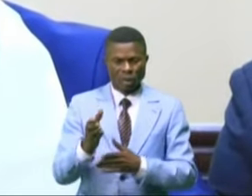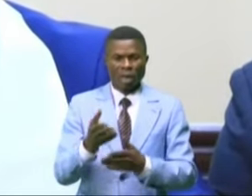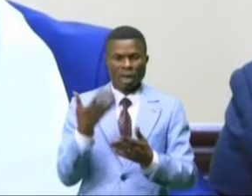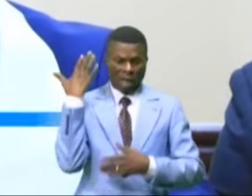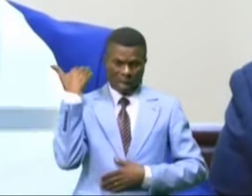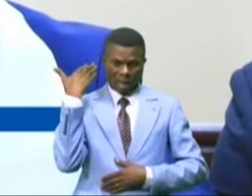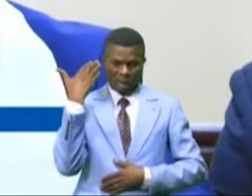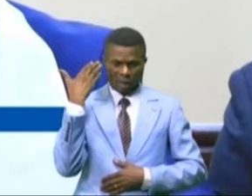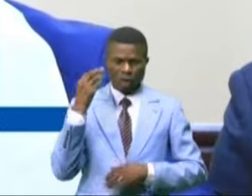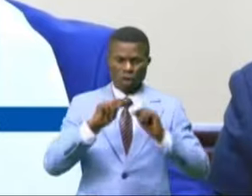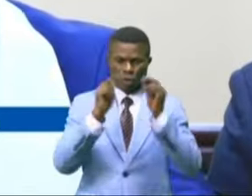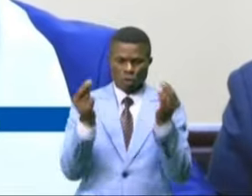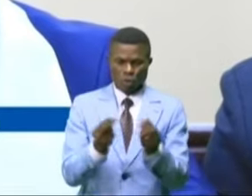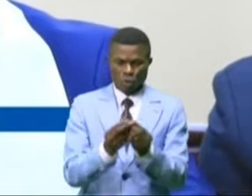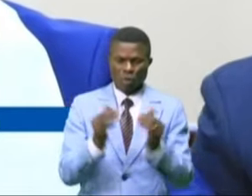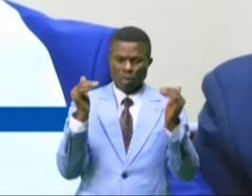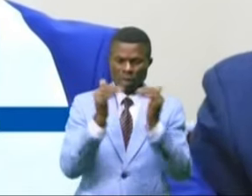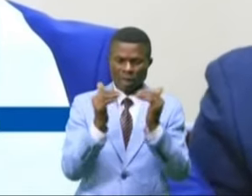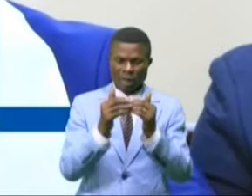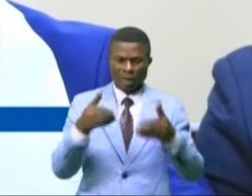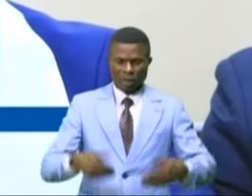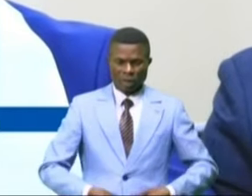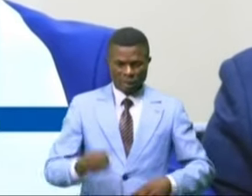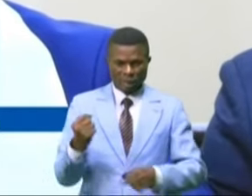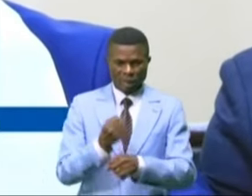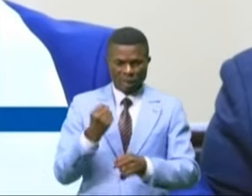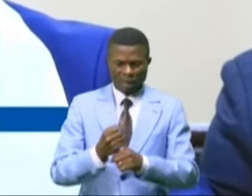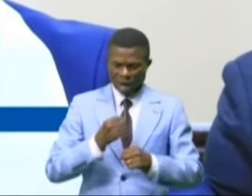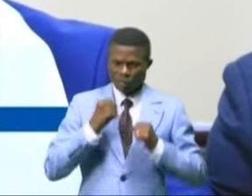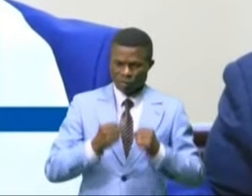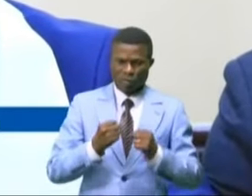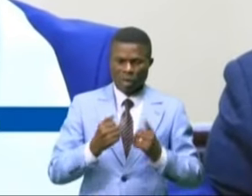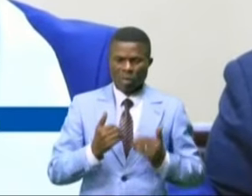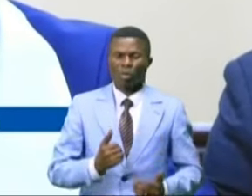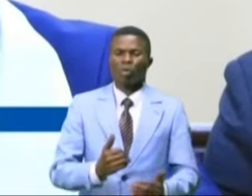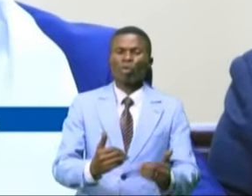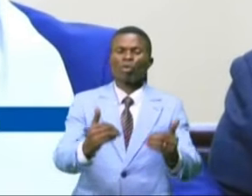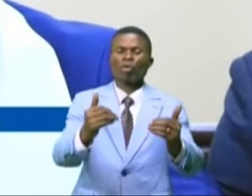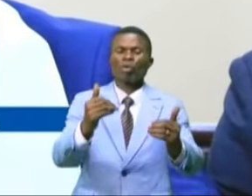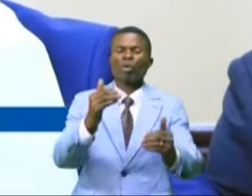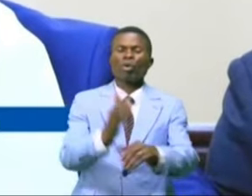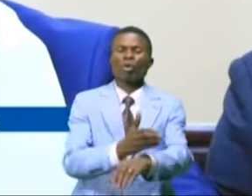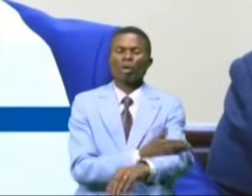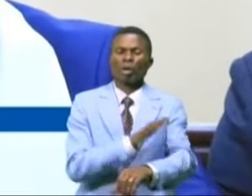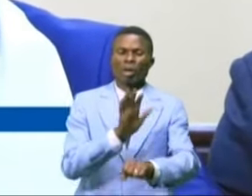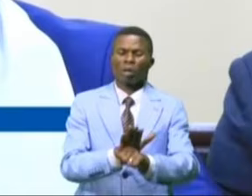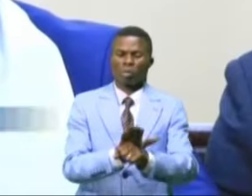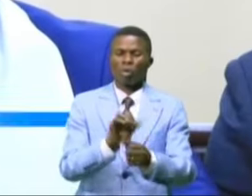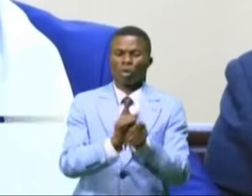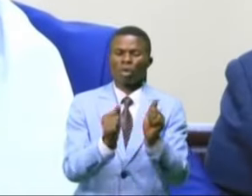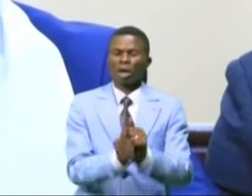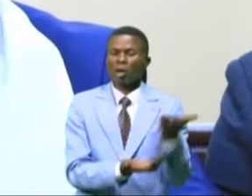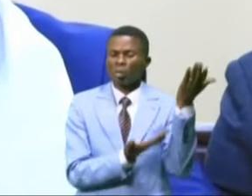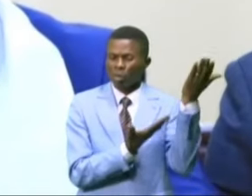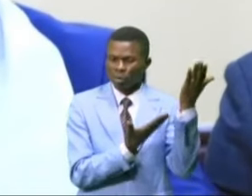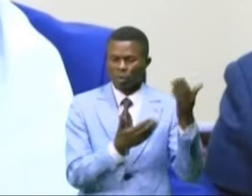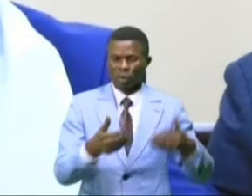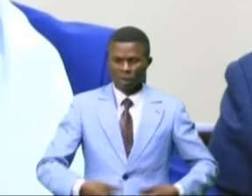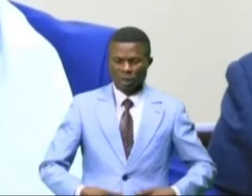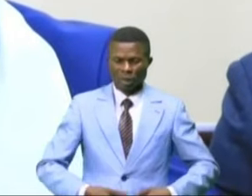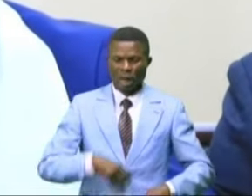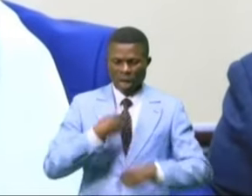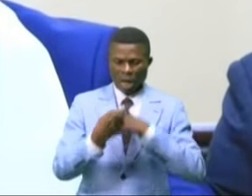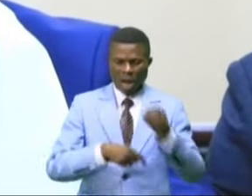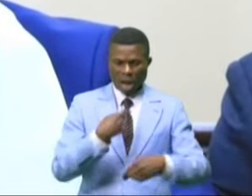le Front commun de la jeunesse a travaillé sans relâche pour faire avancer plusieurs causes importantes de la jeunesse, en menant des